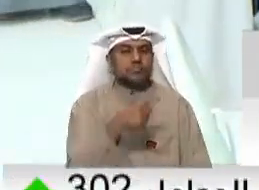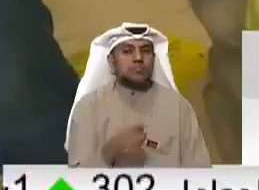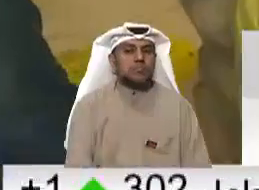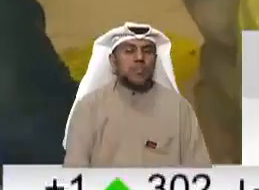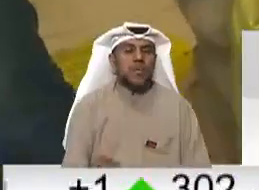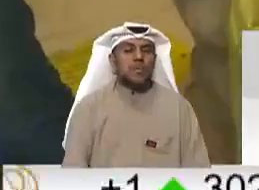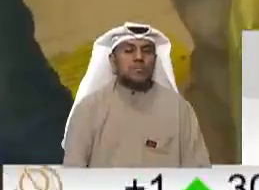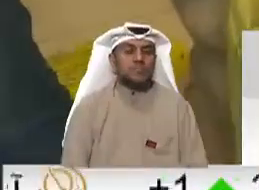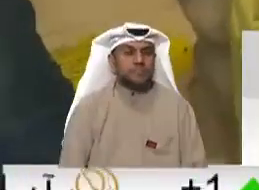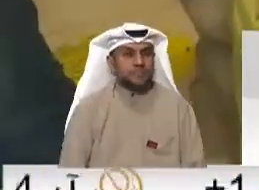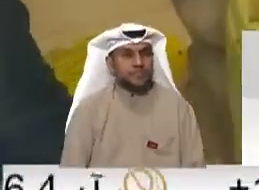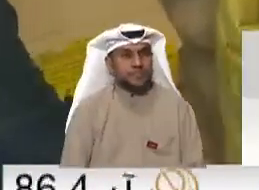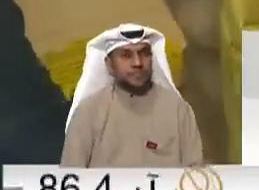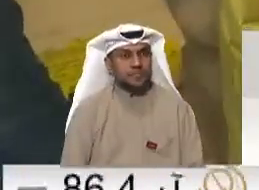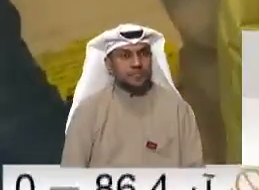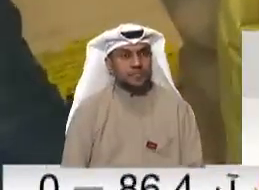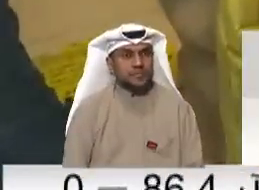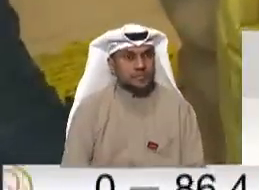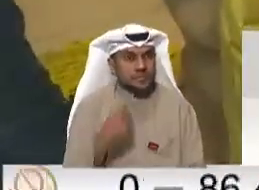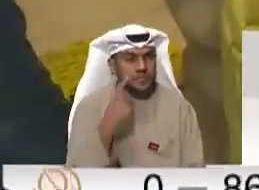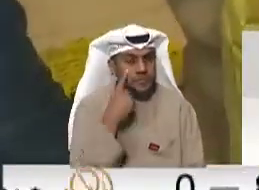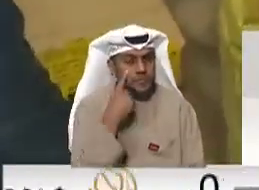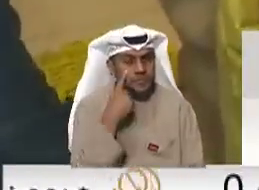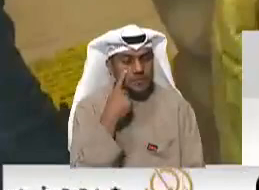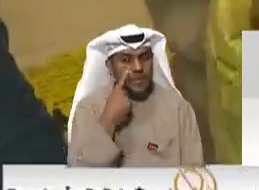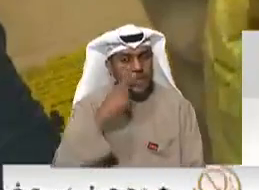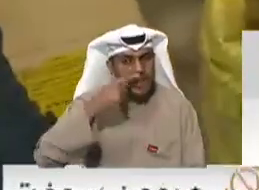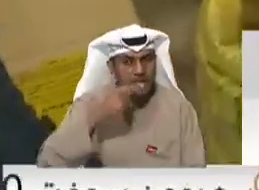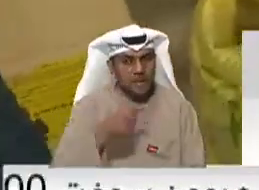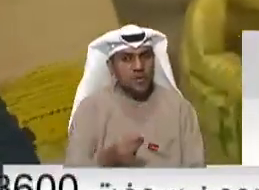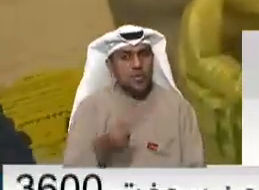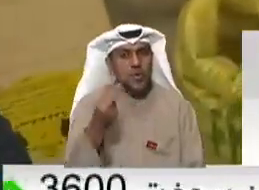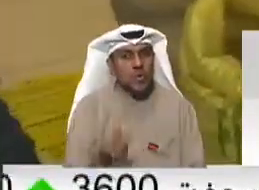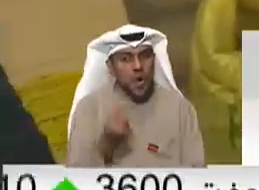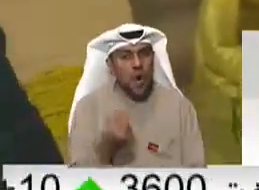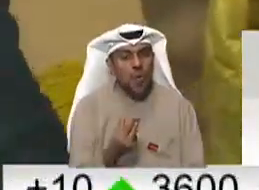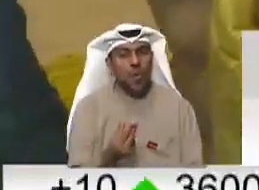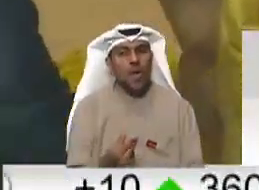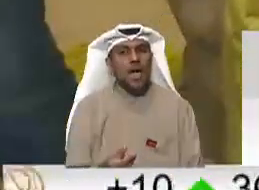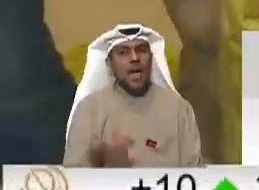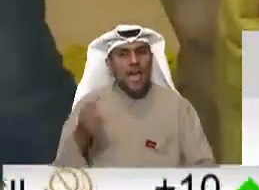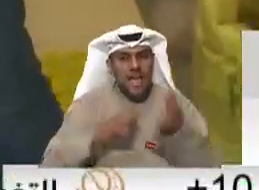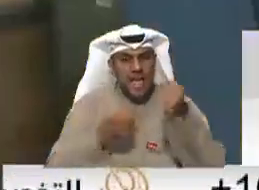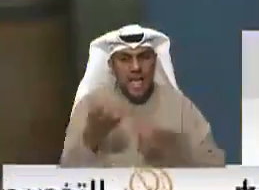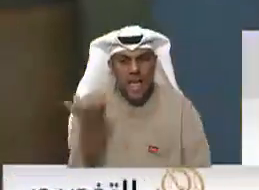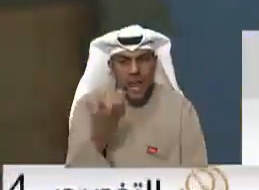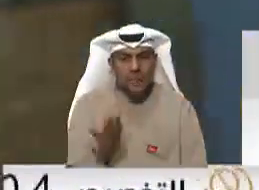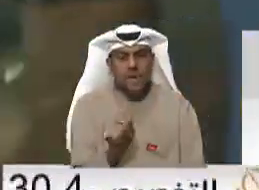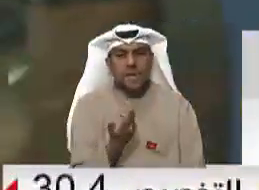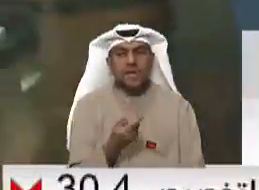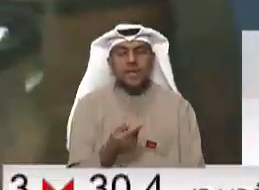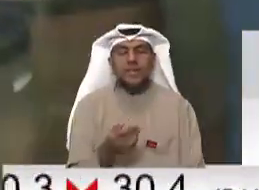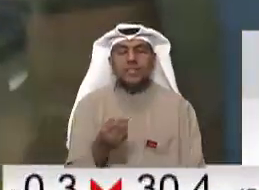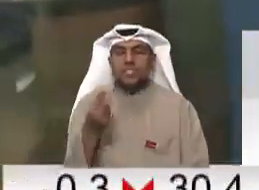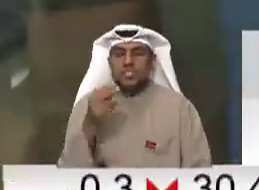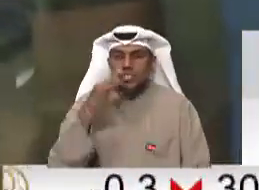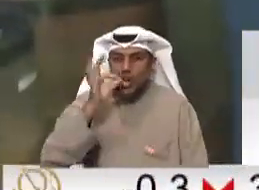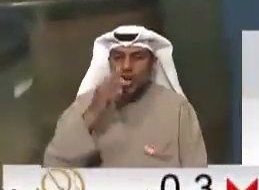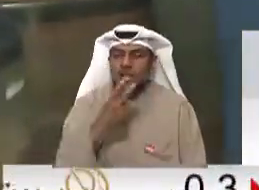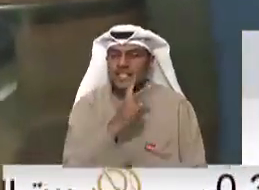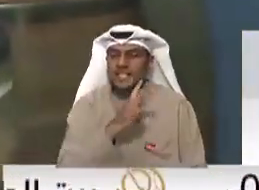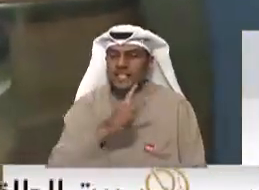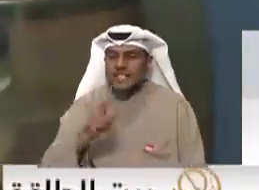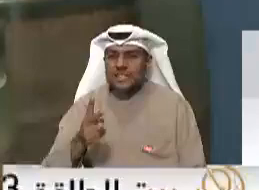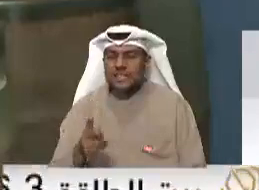التجارية. محلات بيع التمور والبن وكذلك محلات بيع الألبان التزمت بأسعار السلع وطبقت اللوائح